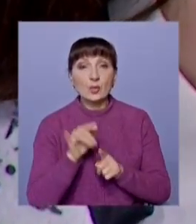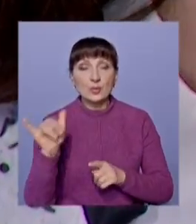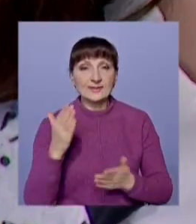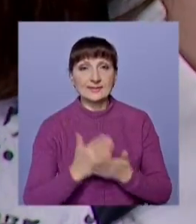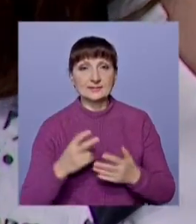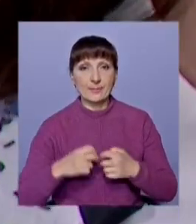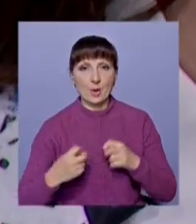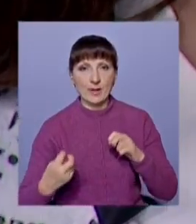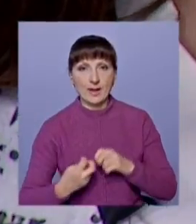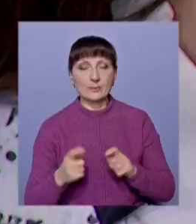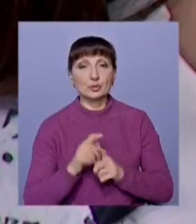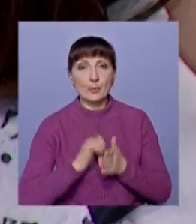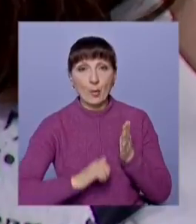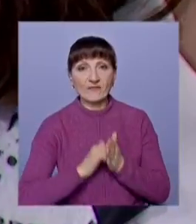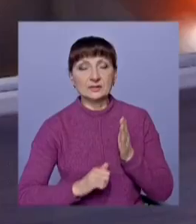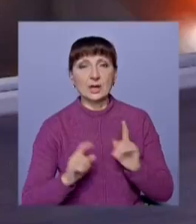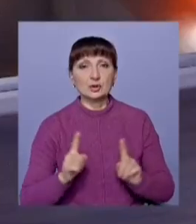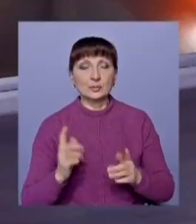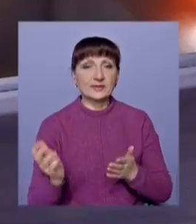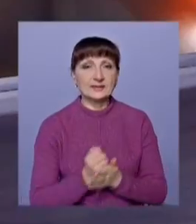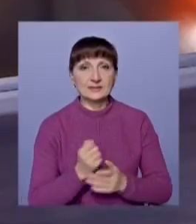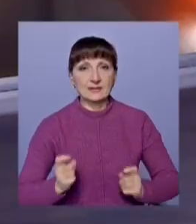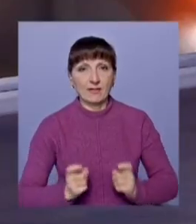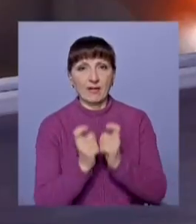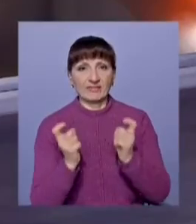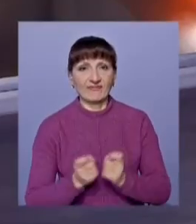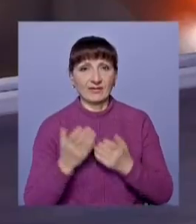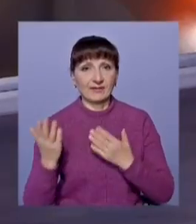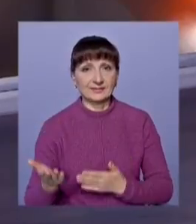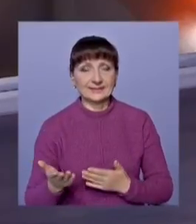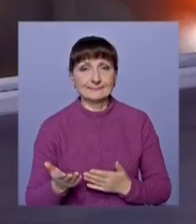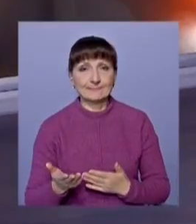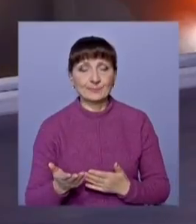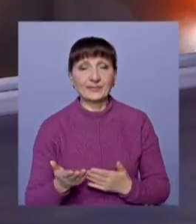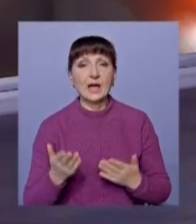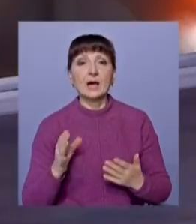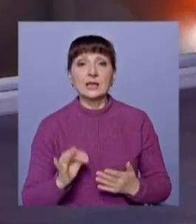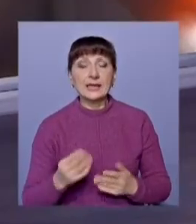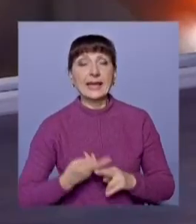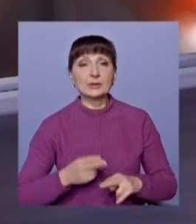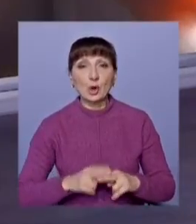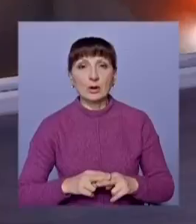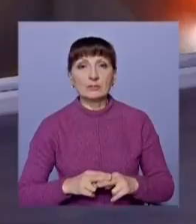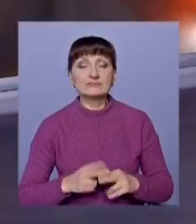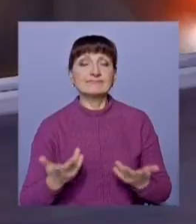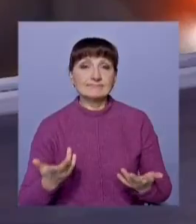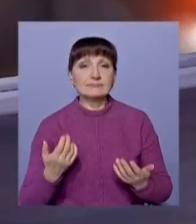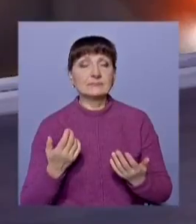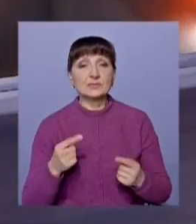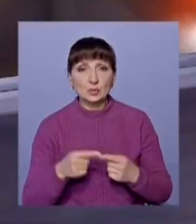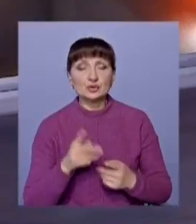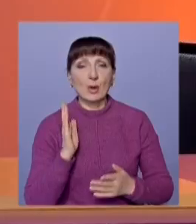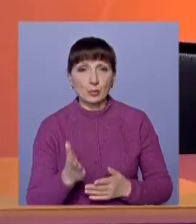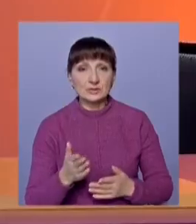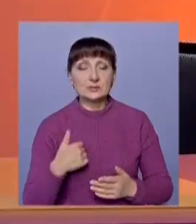находятся поводы для того, чтобы найти раздор, так сказать, да, в общем доме. Вот. И это неизбежно. Это не значит, что